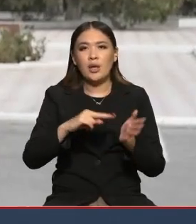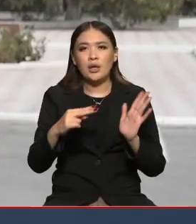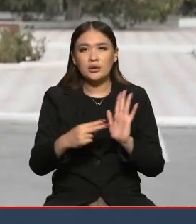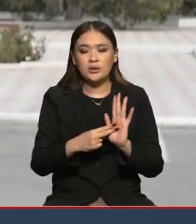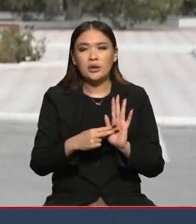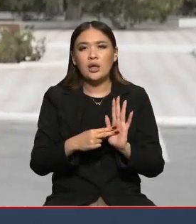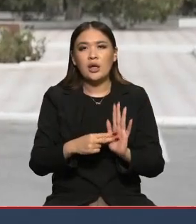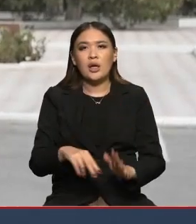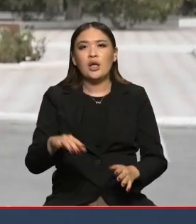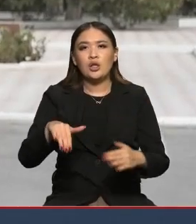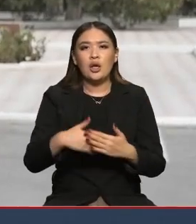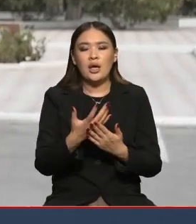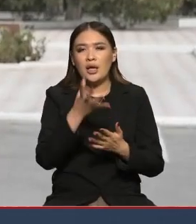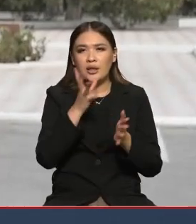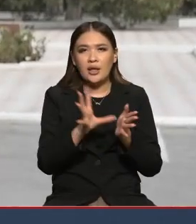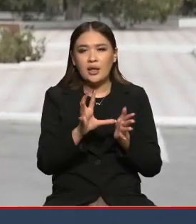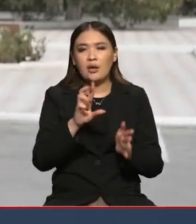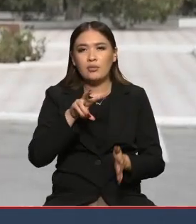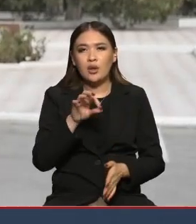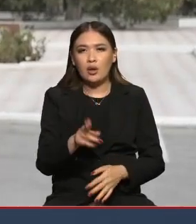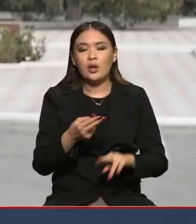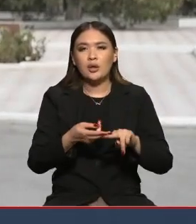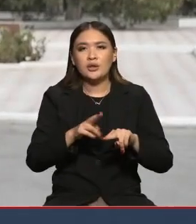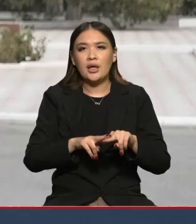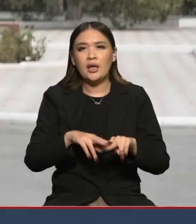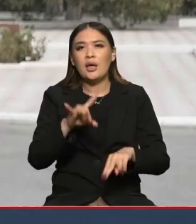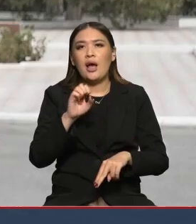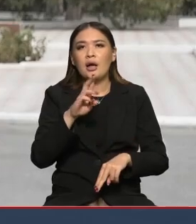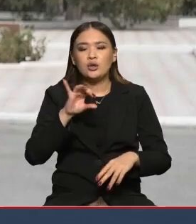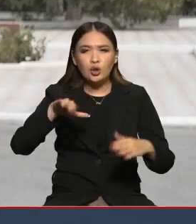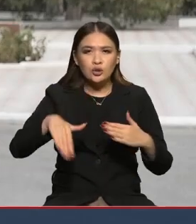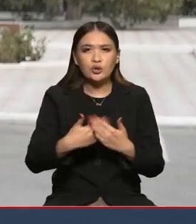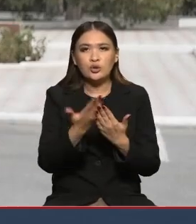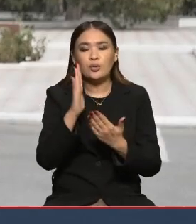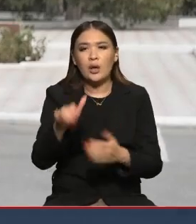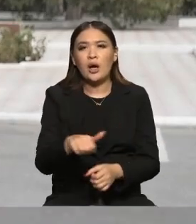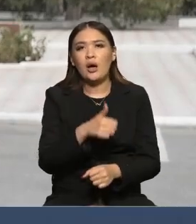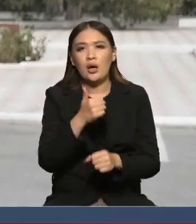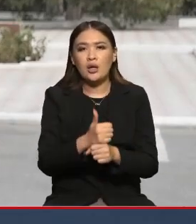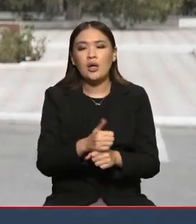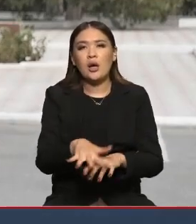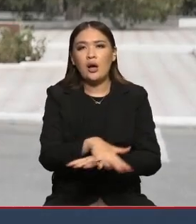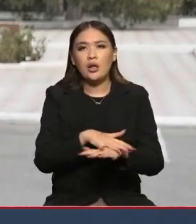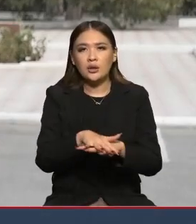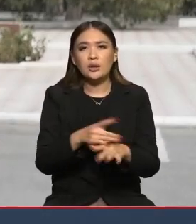Елімізде жаңа энергоблок салу жоспарлануда. Бұл заманауи реакторлар болмақ. Басы халықаралық стандарттарға сай. Әрине бізге тұрақты